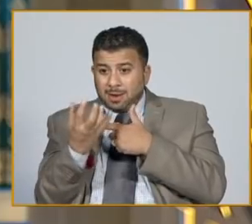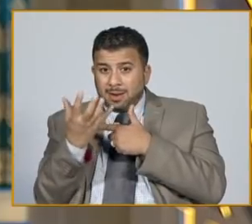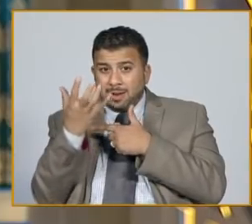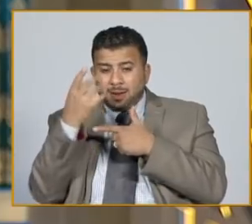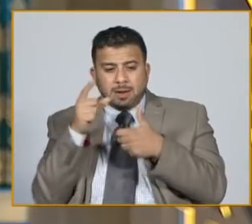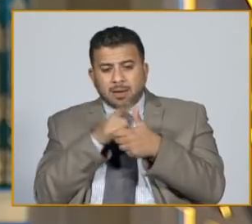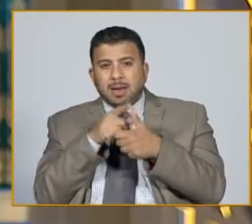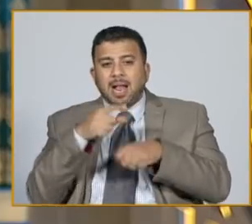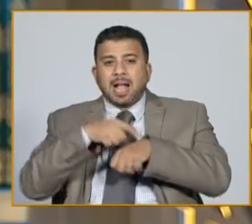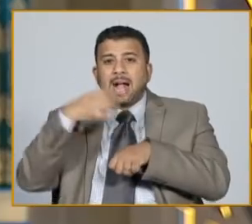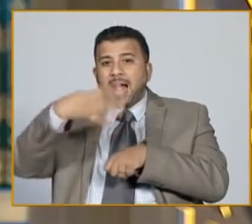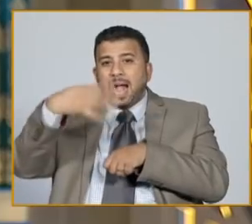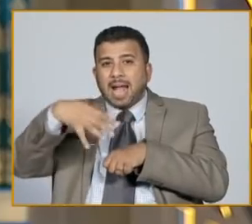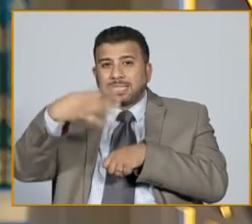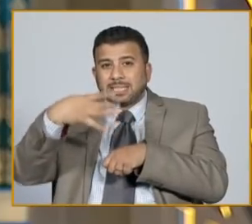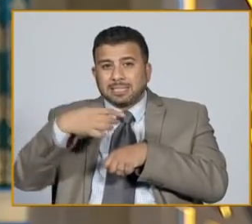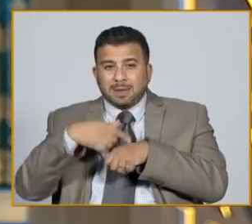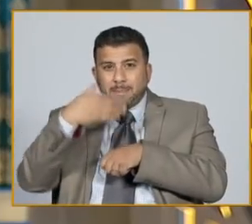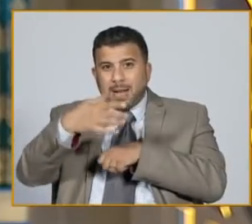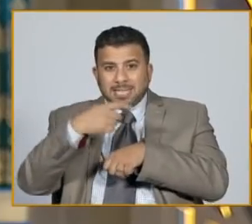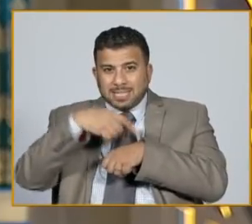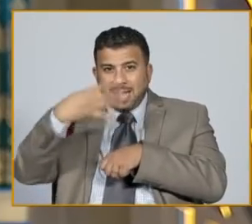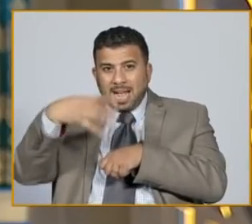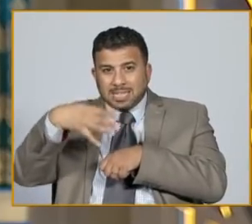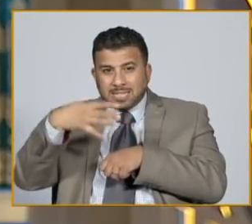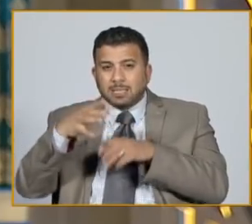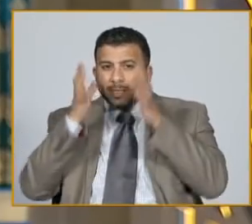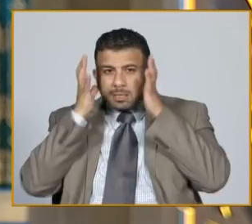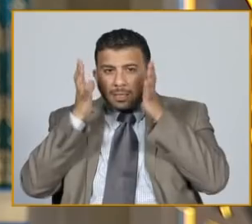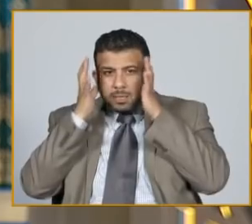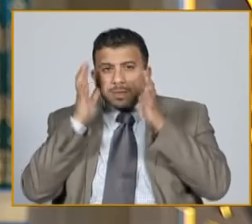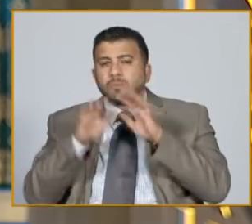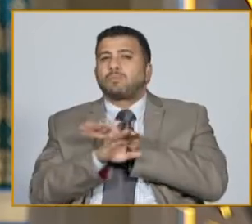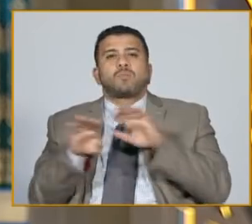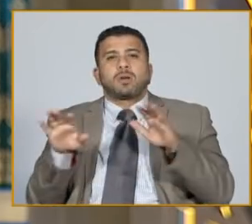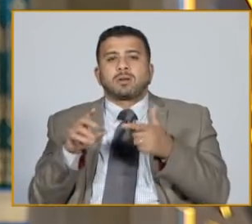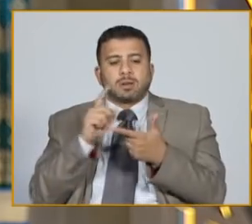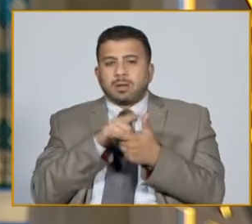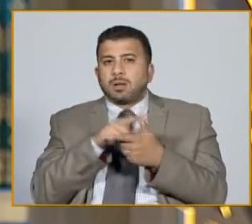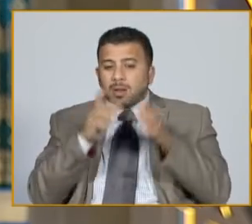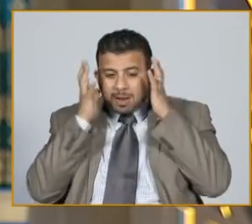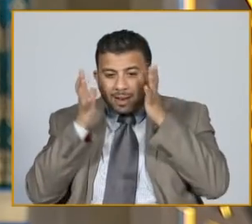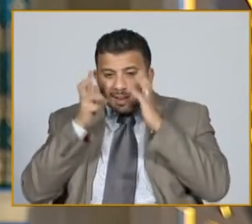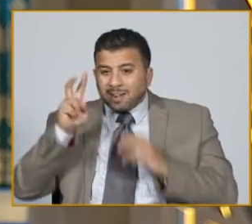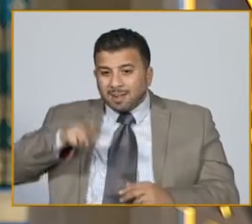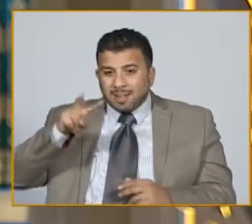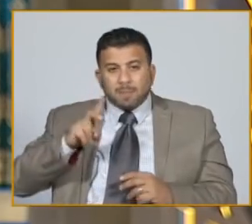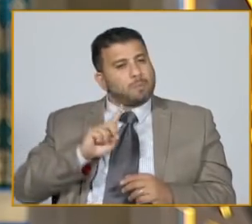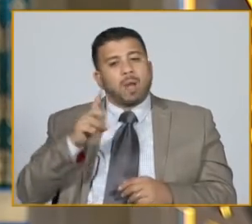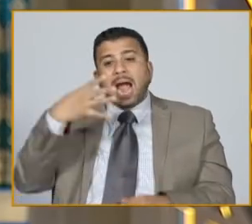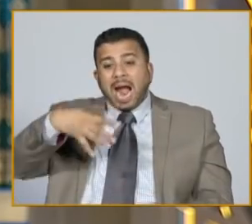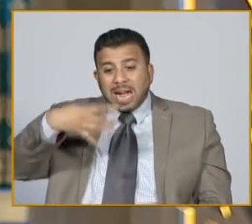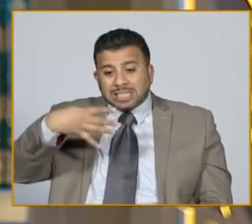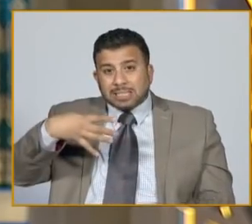صلاة العصر إلى غروب الشمس. هذان الوقتان ممنوع فيهما النفل المطلق، النفل